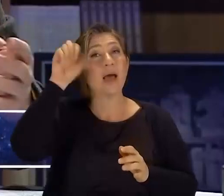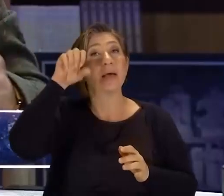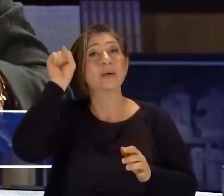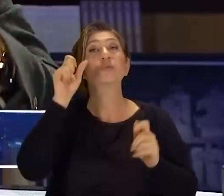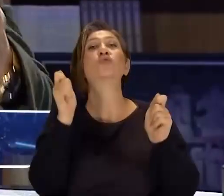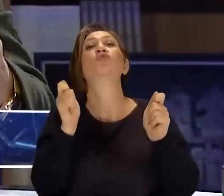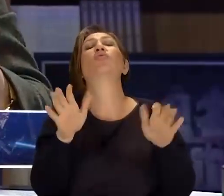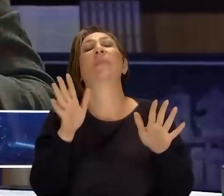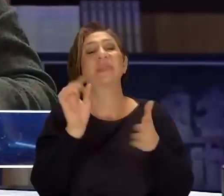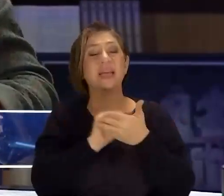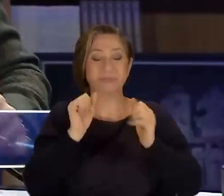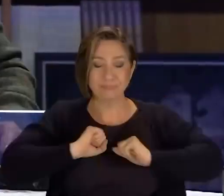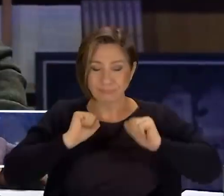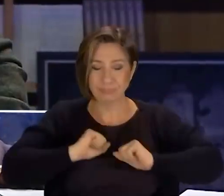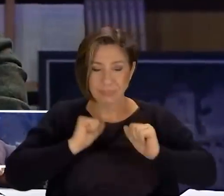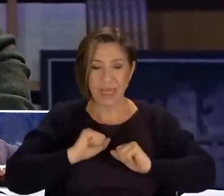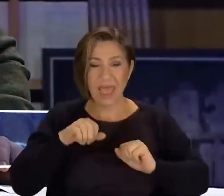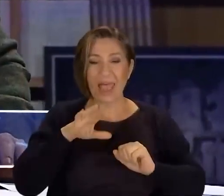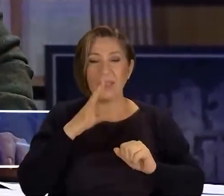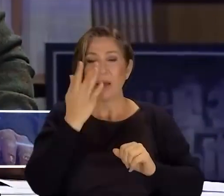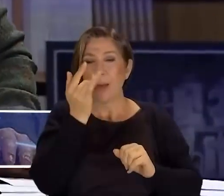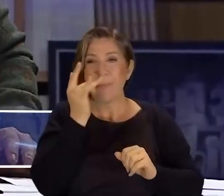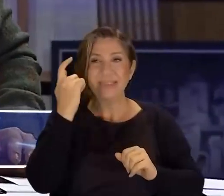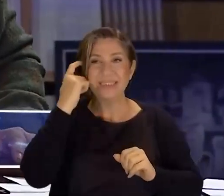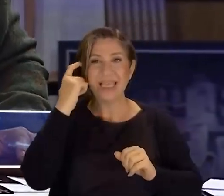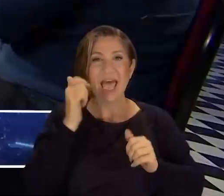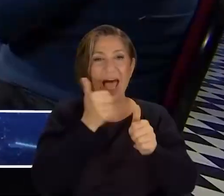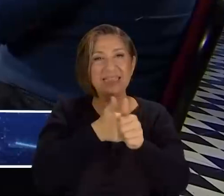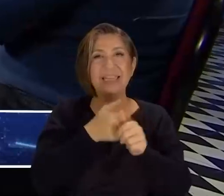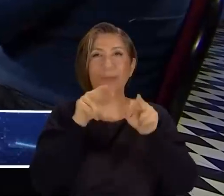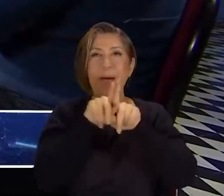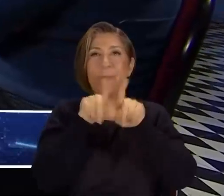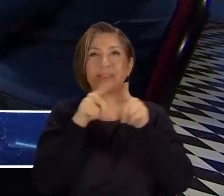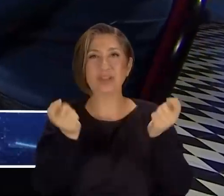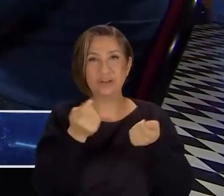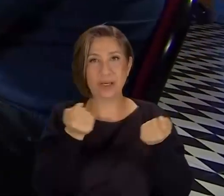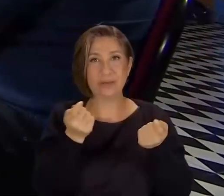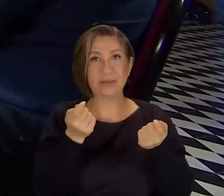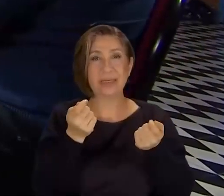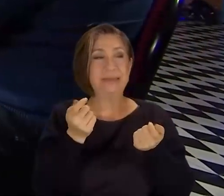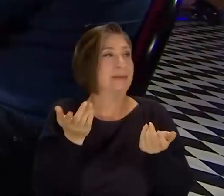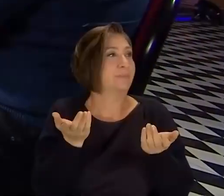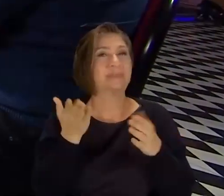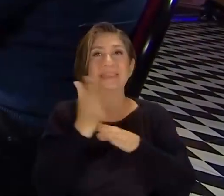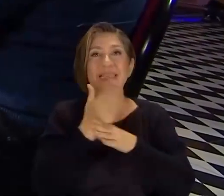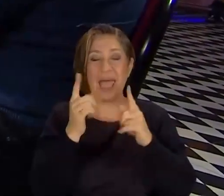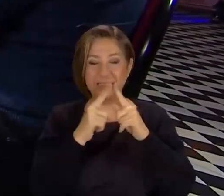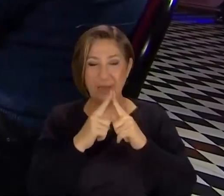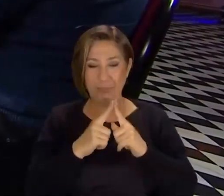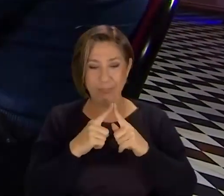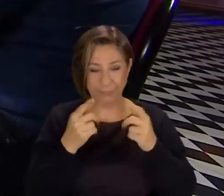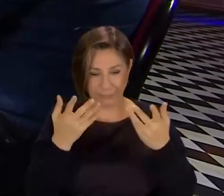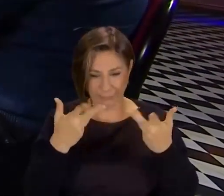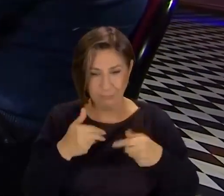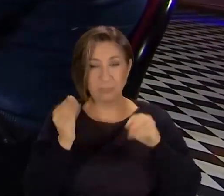hafıza saklayamayan ders çalıştığı zaman tamamen Yapay Zeka aslanlarla çalışan Yani nasıl hesap yapmayı